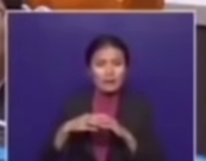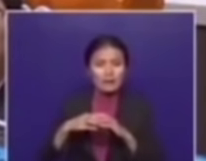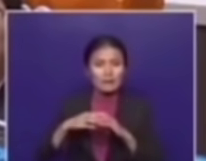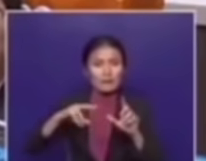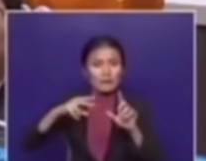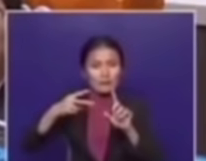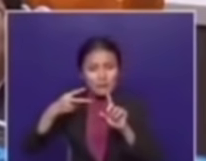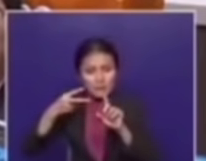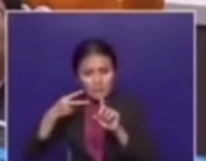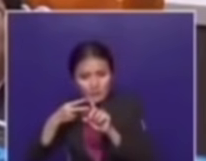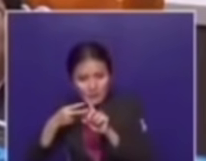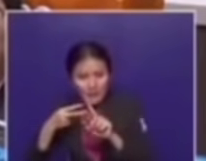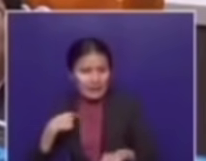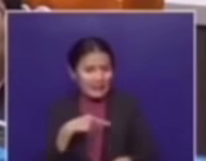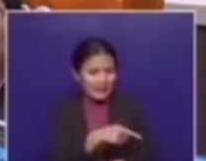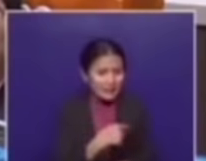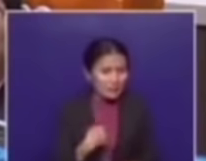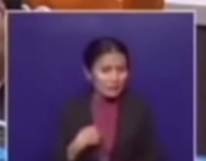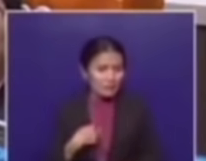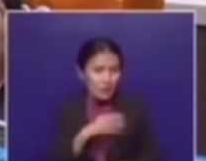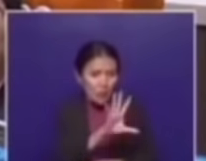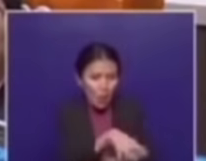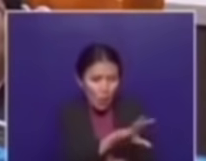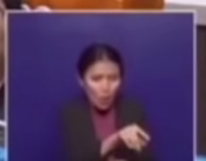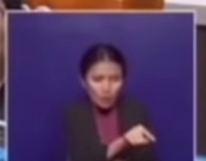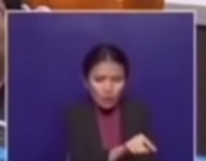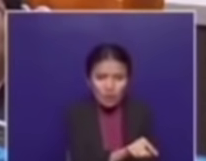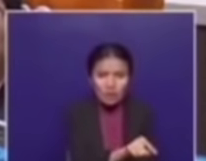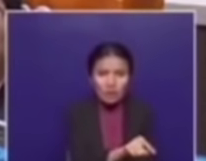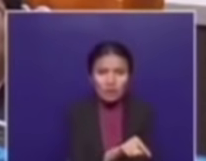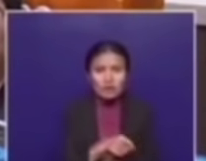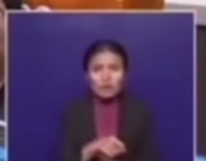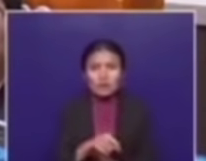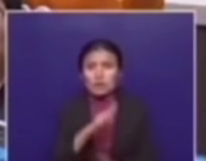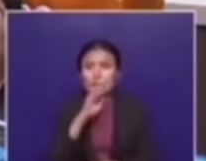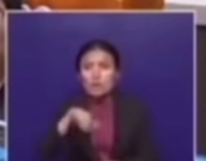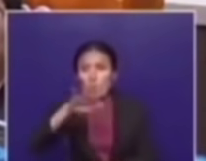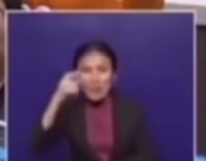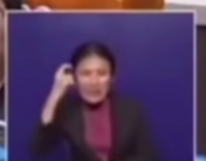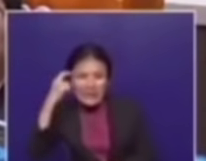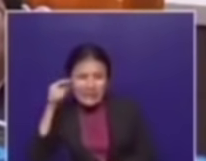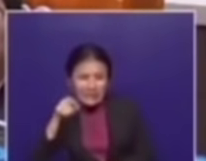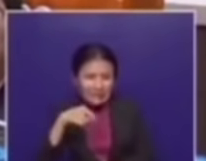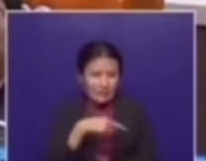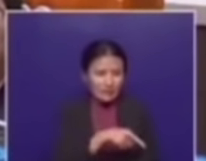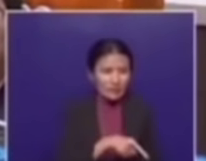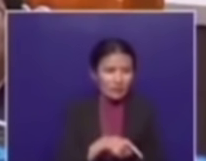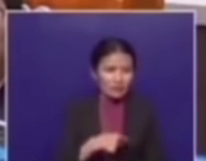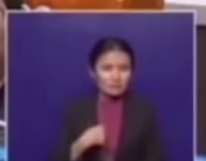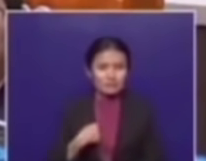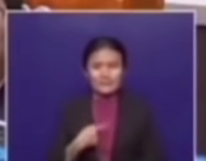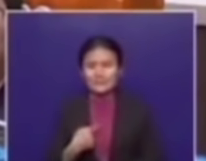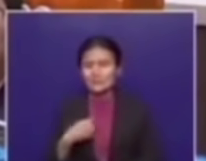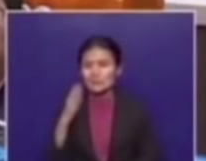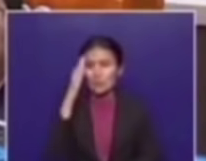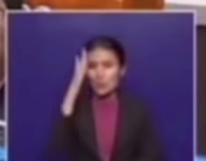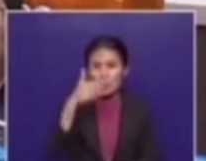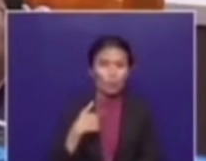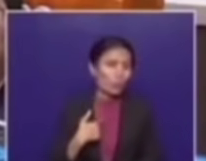ตรูต่างชาติผมกังวลว่ากระดุมเม็ดต่อไปจะกลายเป็นโศกนาฏกร